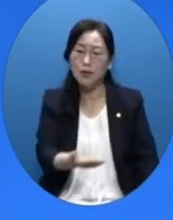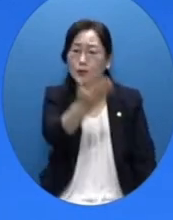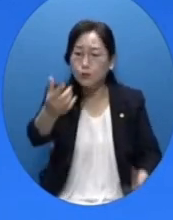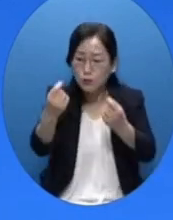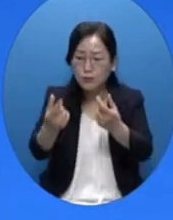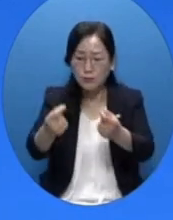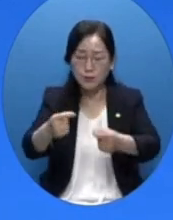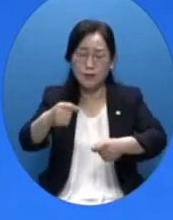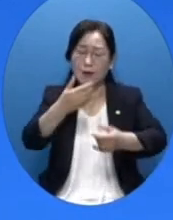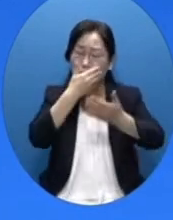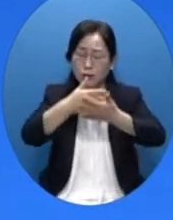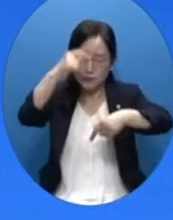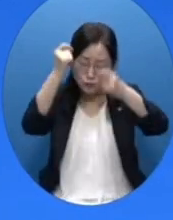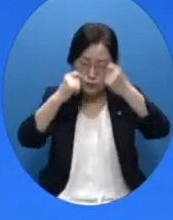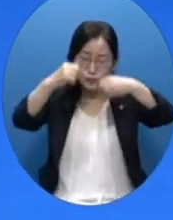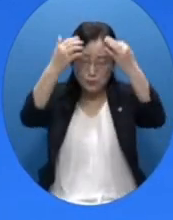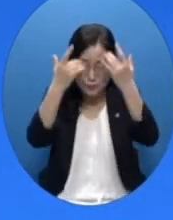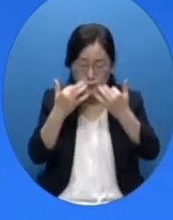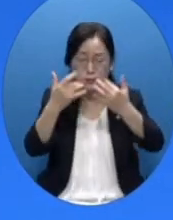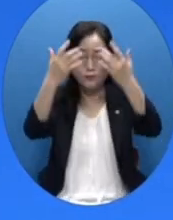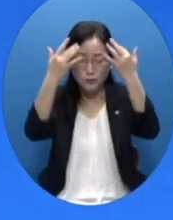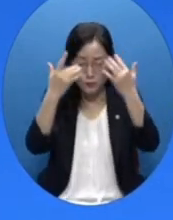귀한 눈물 들은